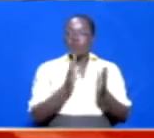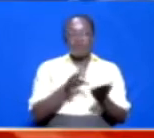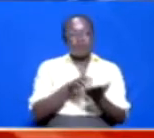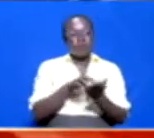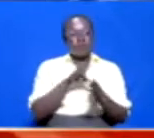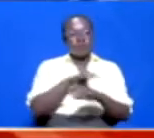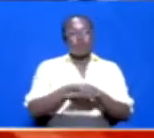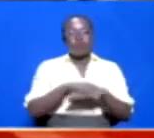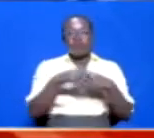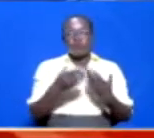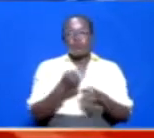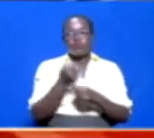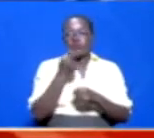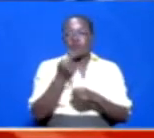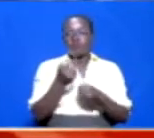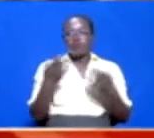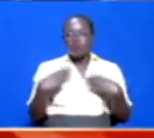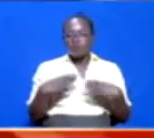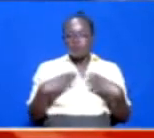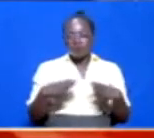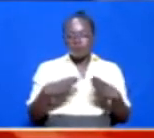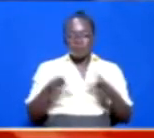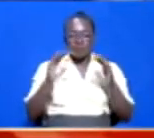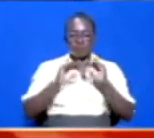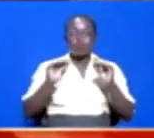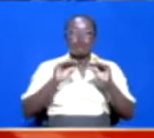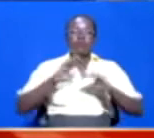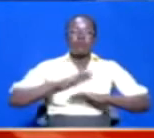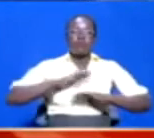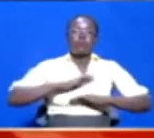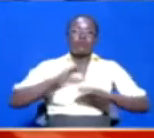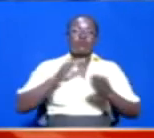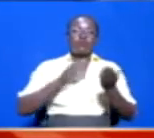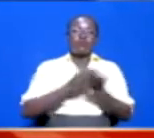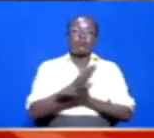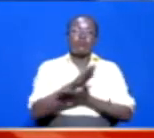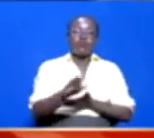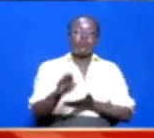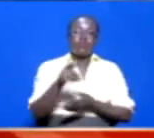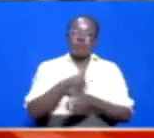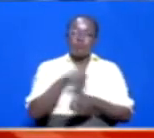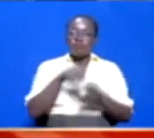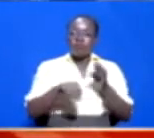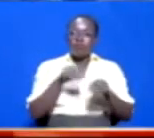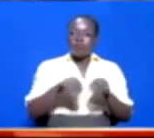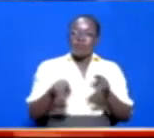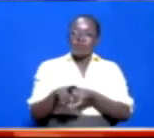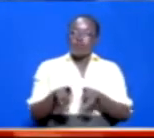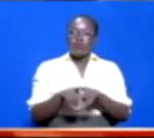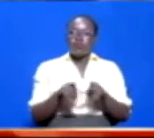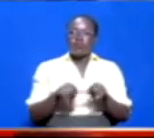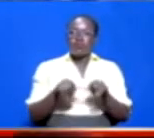atakuwa anahakikisha kwamba wananchi wanapata elimu ya kutosha kuhusiana na haki zao wakati wa uchaguzi. Na bila shaka tutakuwa tunaendelea